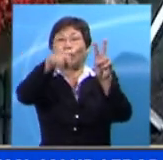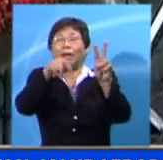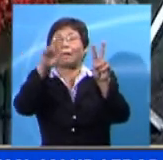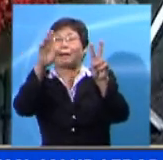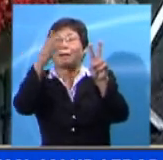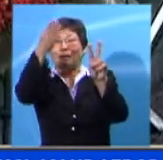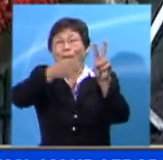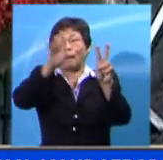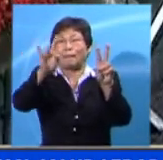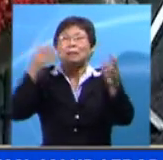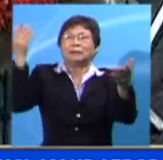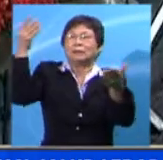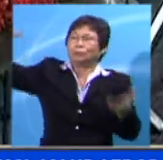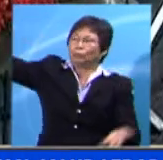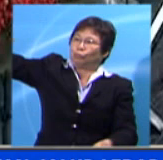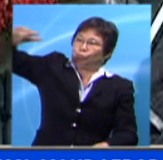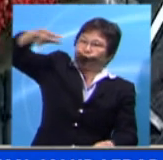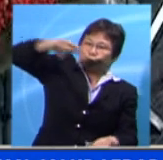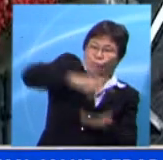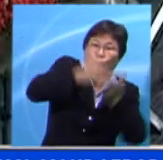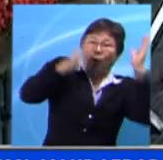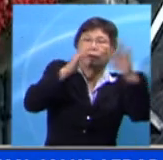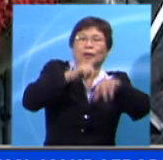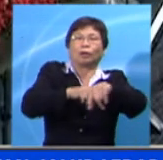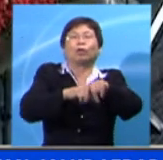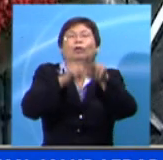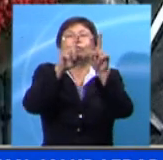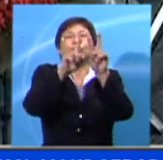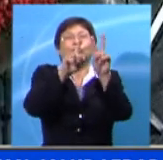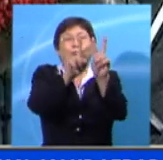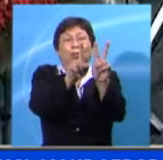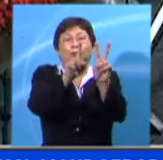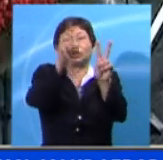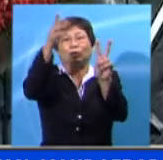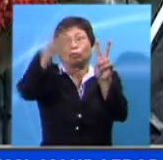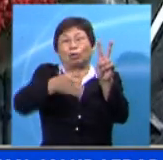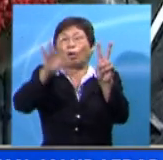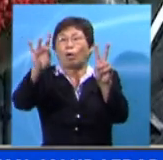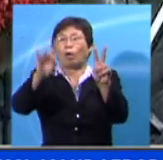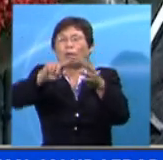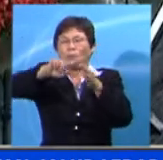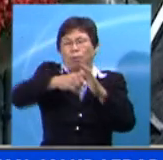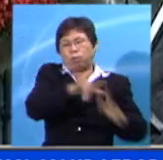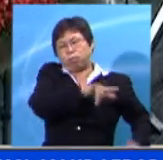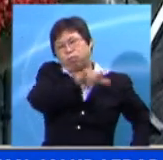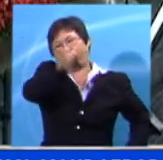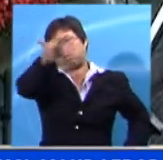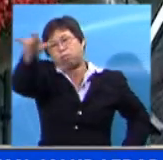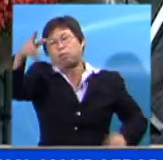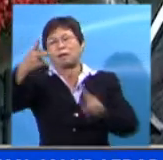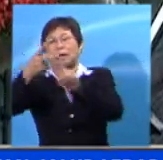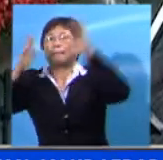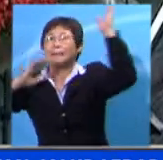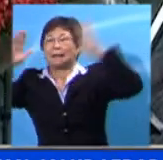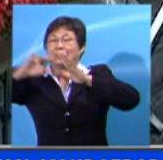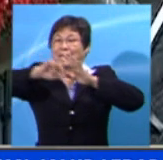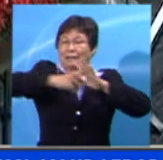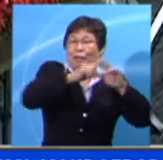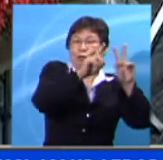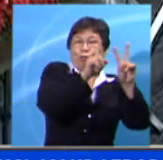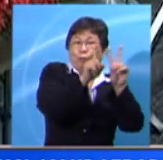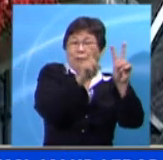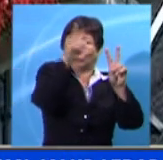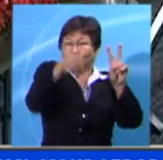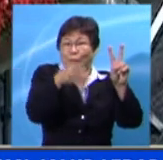di Malaysia dan dijadualkan pada 21 ogos akan bermula penerbangan pulang ke tanah air nanti dan sementara